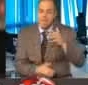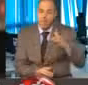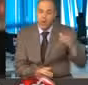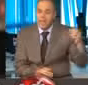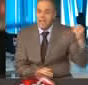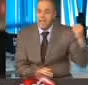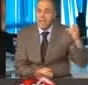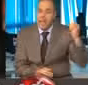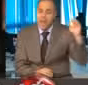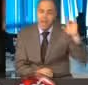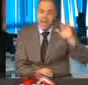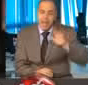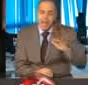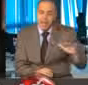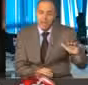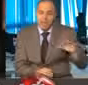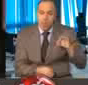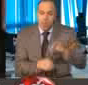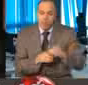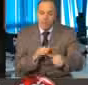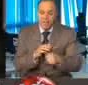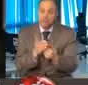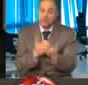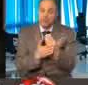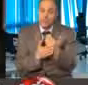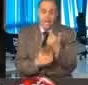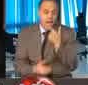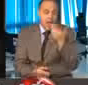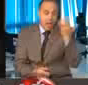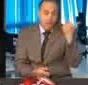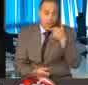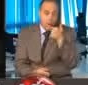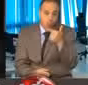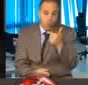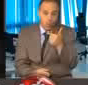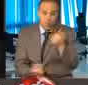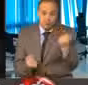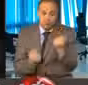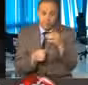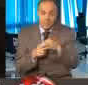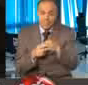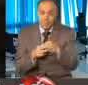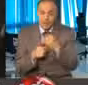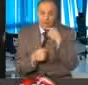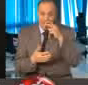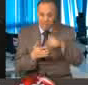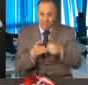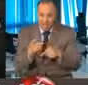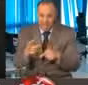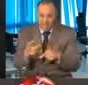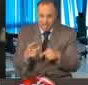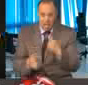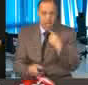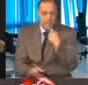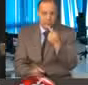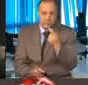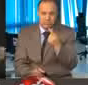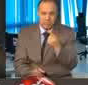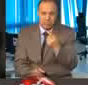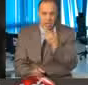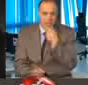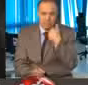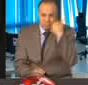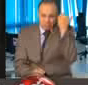خاصة وأن الرئيس المنتخب دونالد ترامب كان قد ندد خلال حملته الانتخابية بالاتفاقية ووصفها